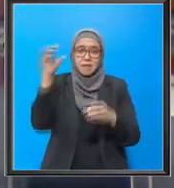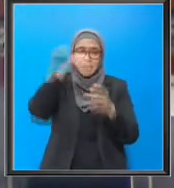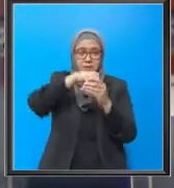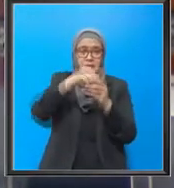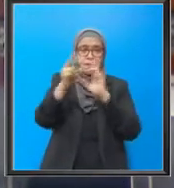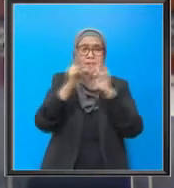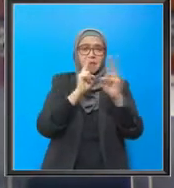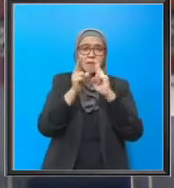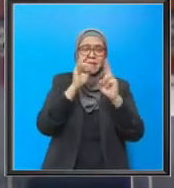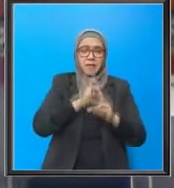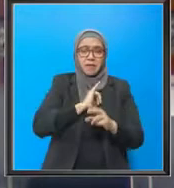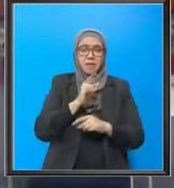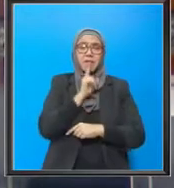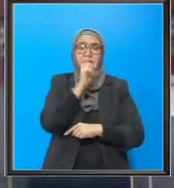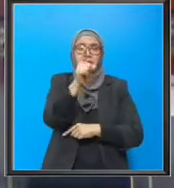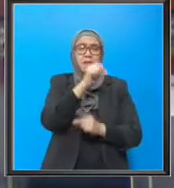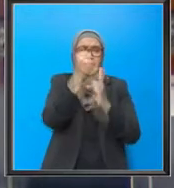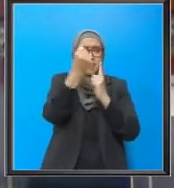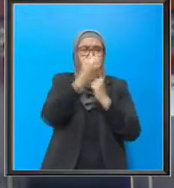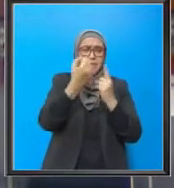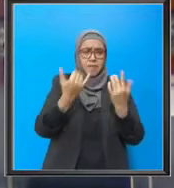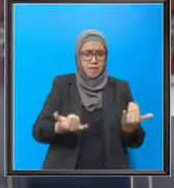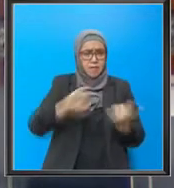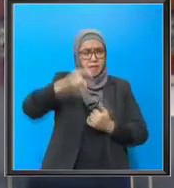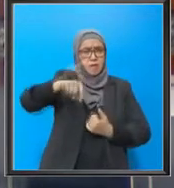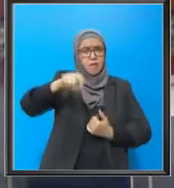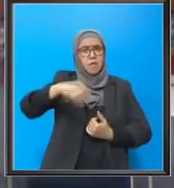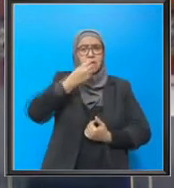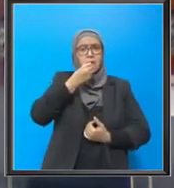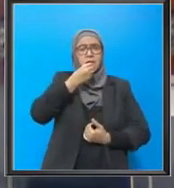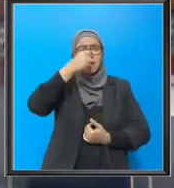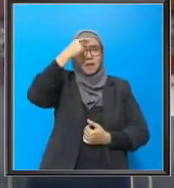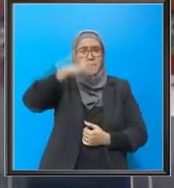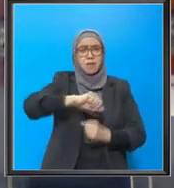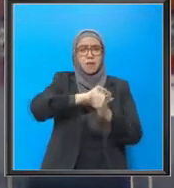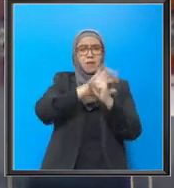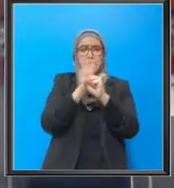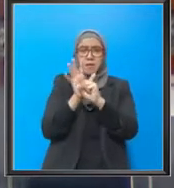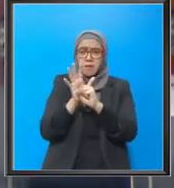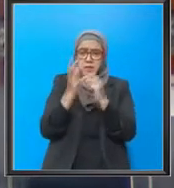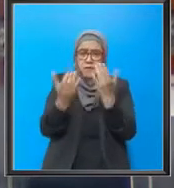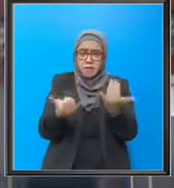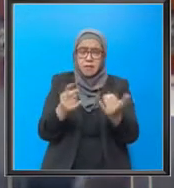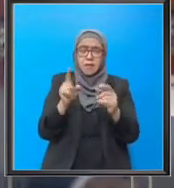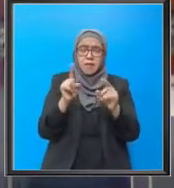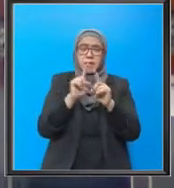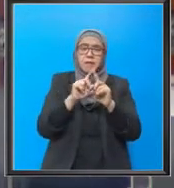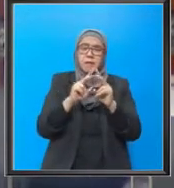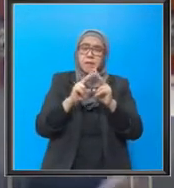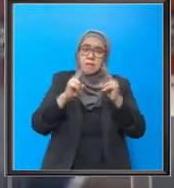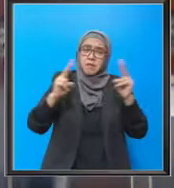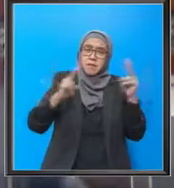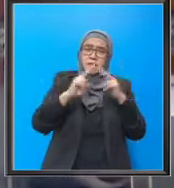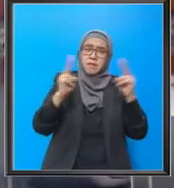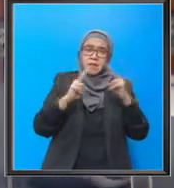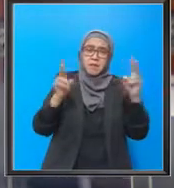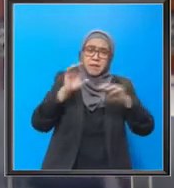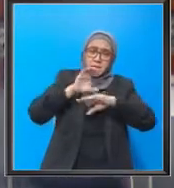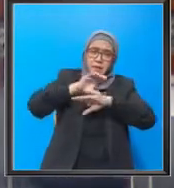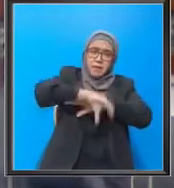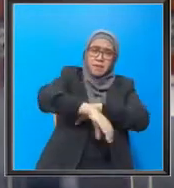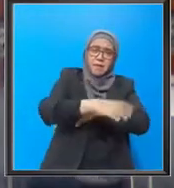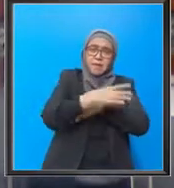keperluan makanan dalam keadaan covert hal ini memanglah terlalu mendesak dan ia perlukan suatu